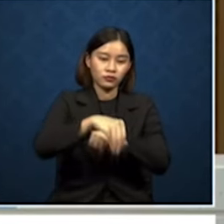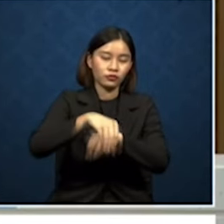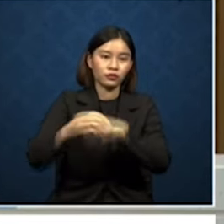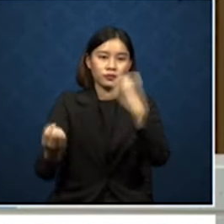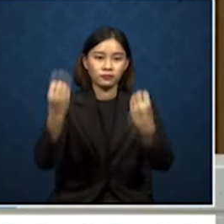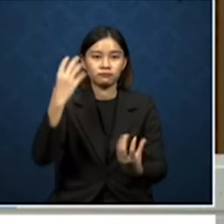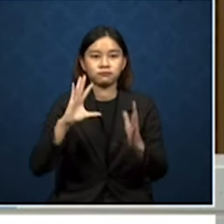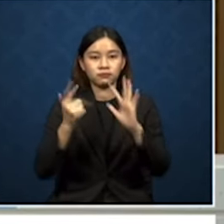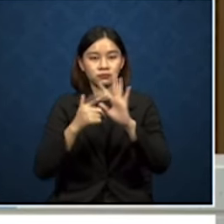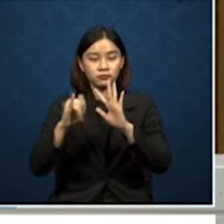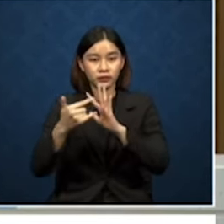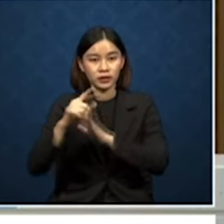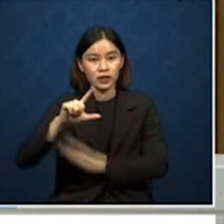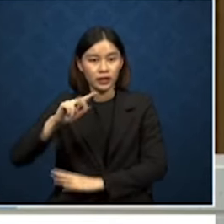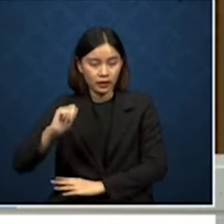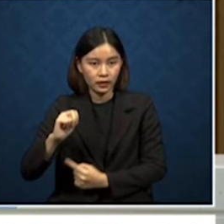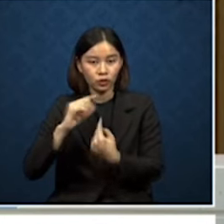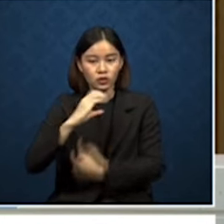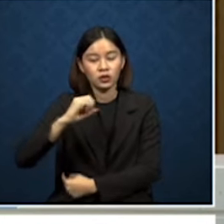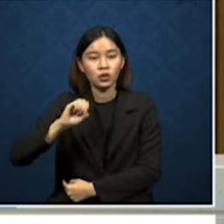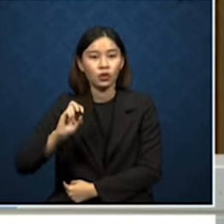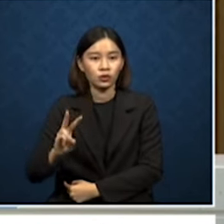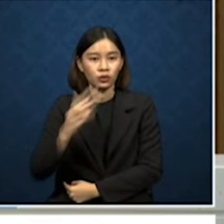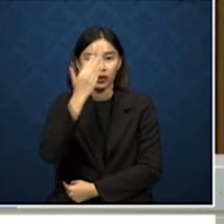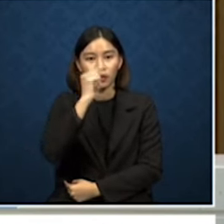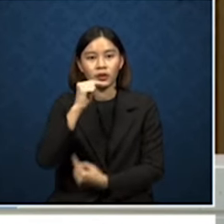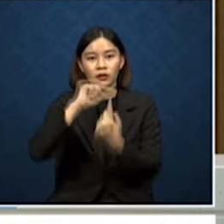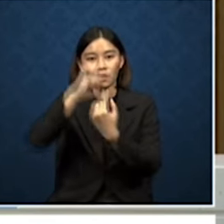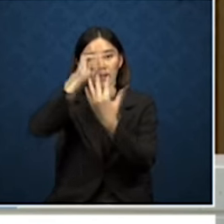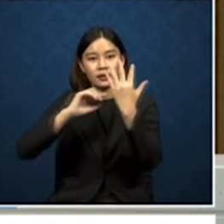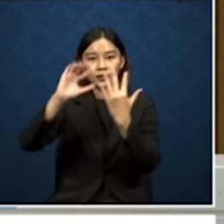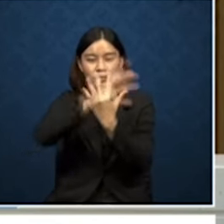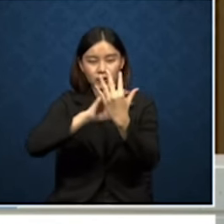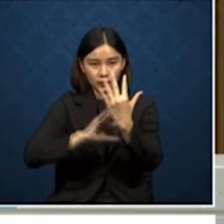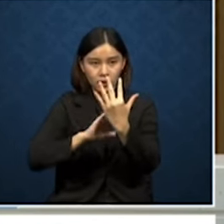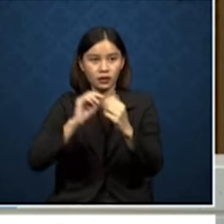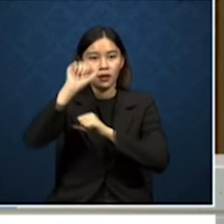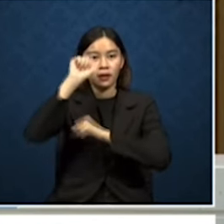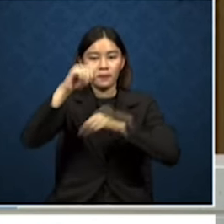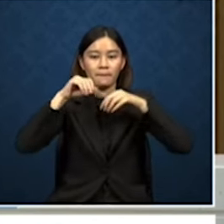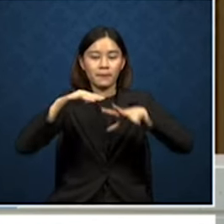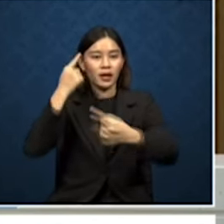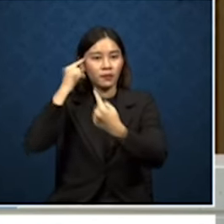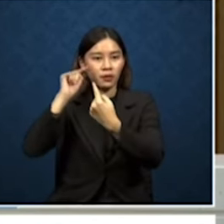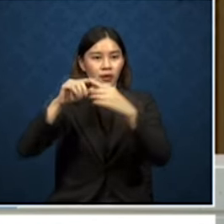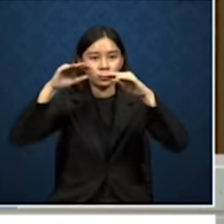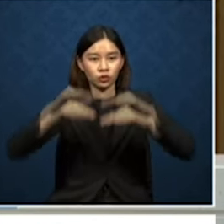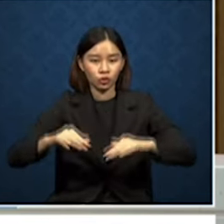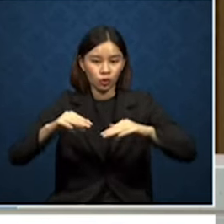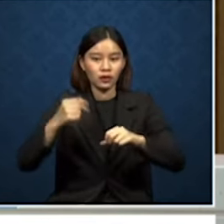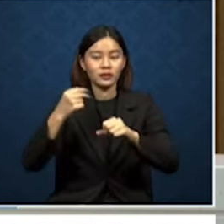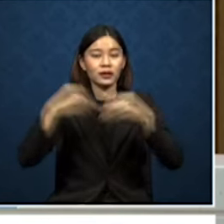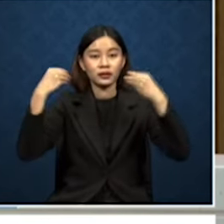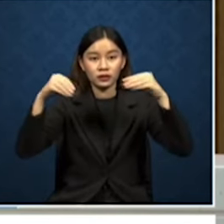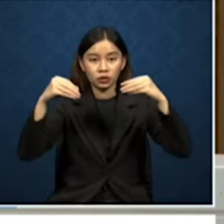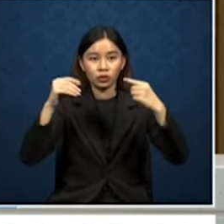นเพื่อประโยชน์จากคาร์บอนเครดิตนั้นเนื่องจากประเทศไทยได้ประกาศเป้าหมายการลดก๊าซเรือนกระจกใน